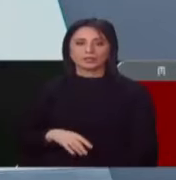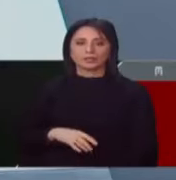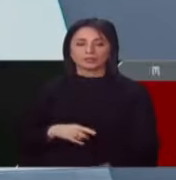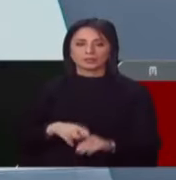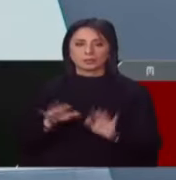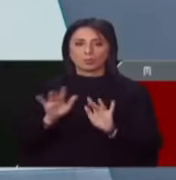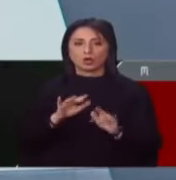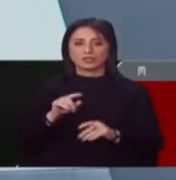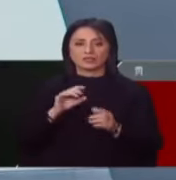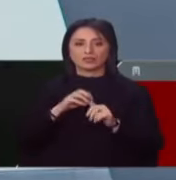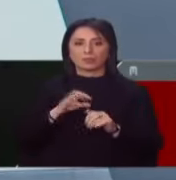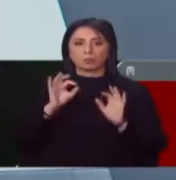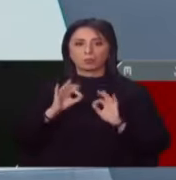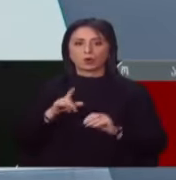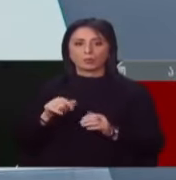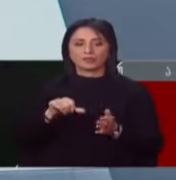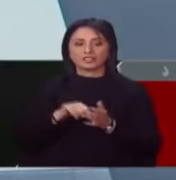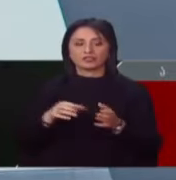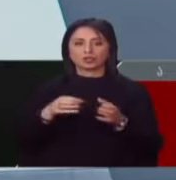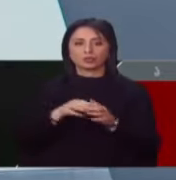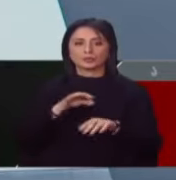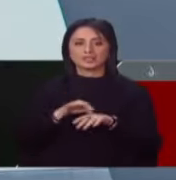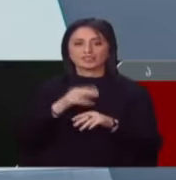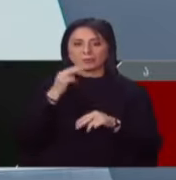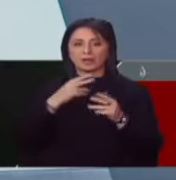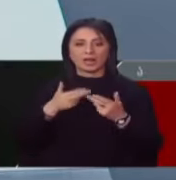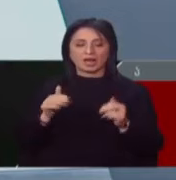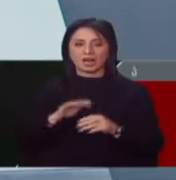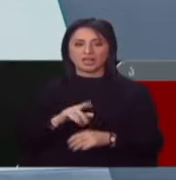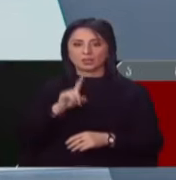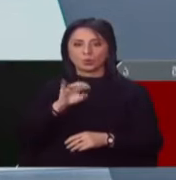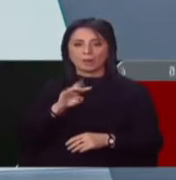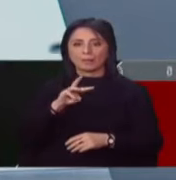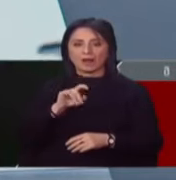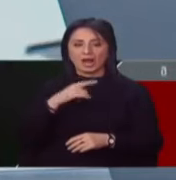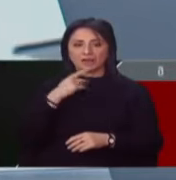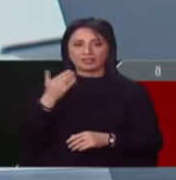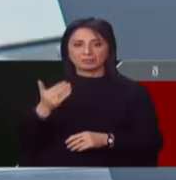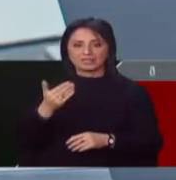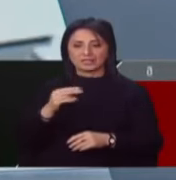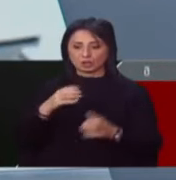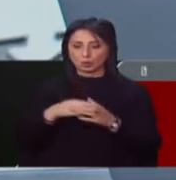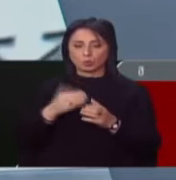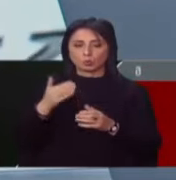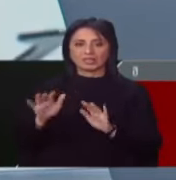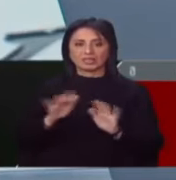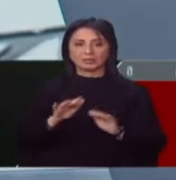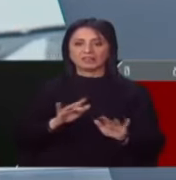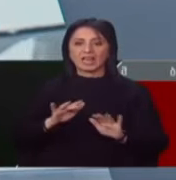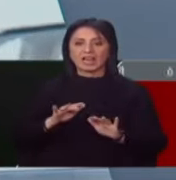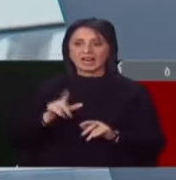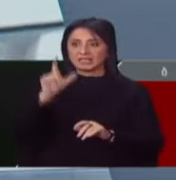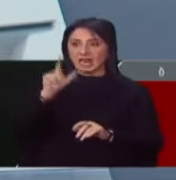კონსერვატიული მოძრაობის ლიდერი პროკურატურის მიერ წაყენებულ ჯგუფური ძალადობის ბრალს არ აღიარებს. ზურაბ მახარაძის განმარტებით მისი და მისი თანაგუნდელების ქმედება რეაქცია